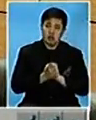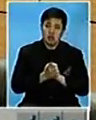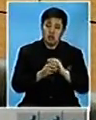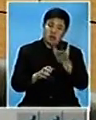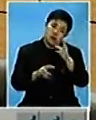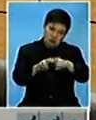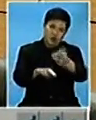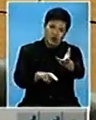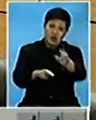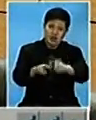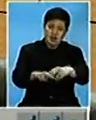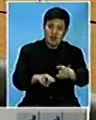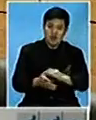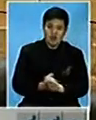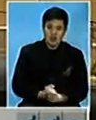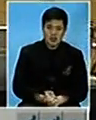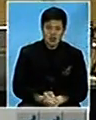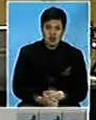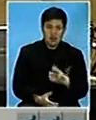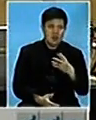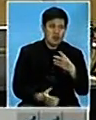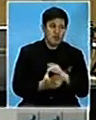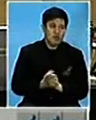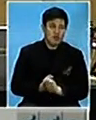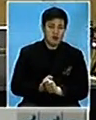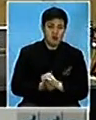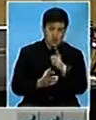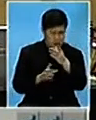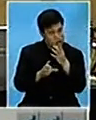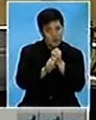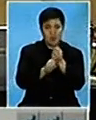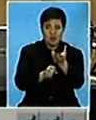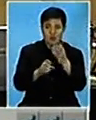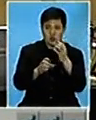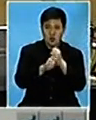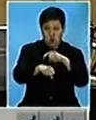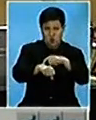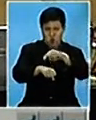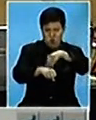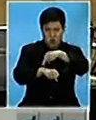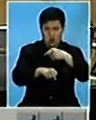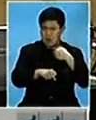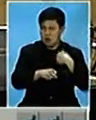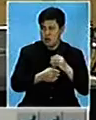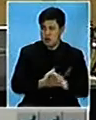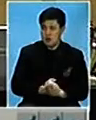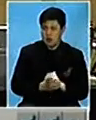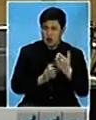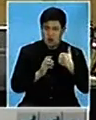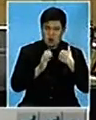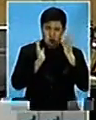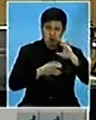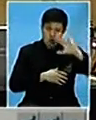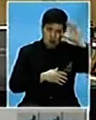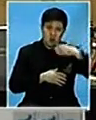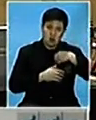ไม่ได้ประท้วงนั่งลงท่านวชัยสรุปได้แล้วครับสรุปได้แล้วครับพอแล้วครับงานพอสมควรแล้วครับยังมีผู้แสดงสิทธิ์เนี่ย